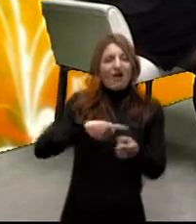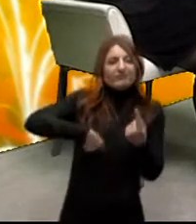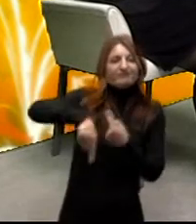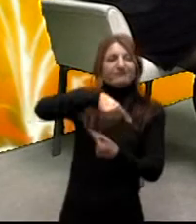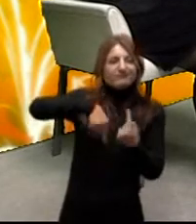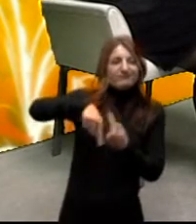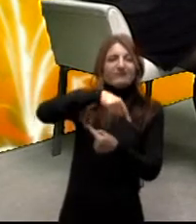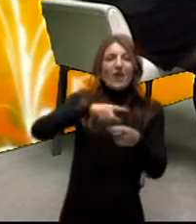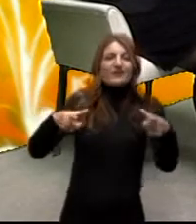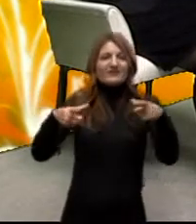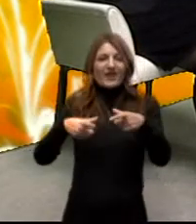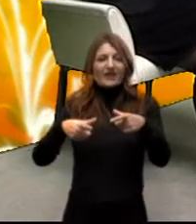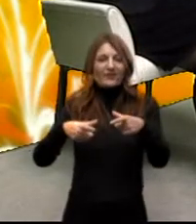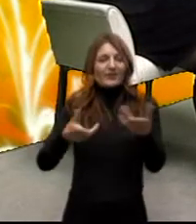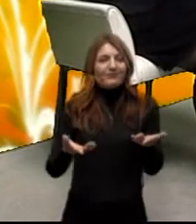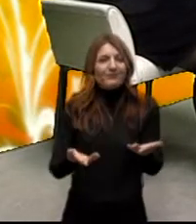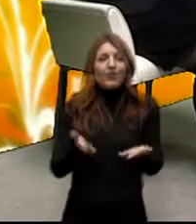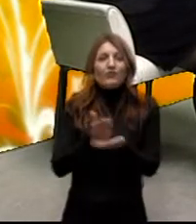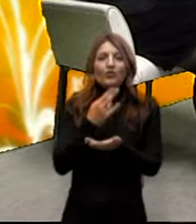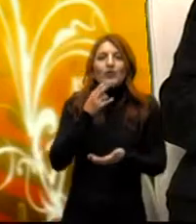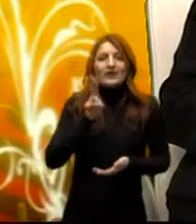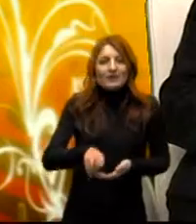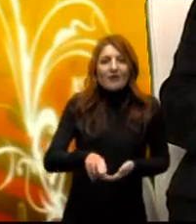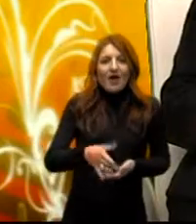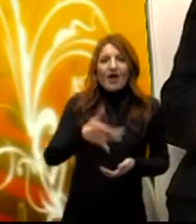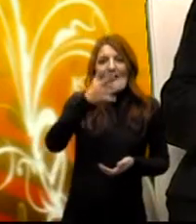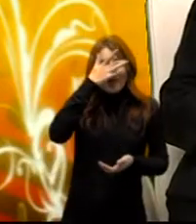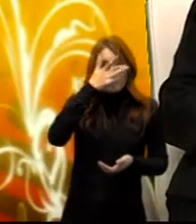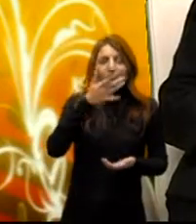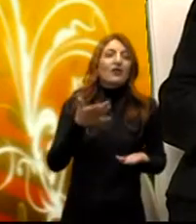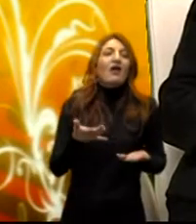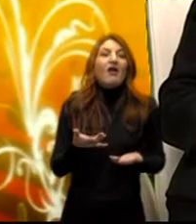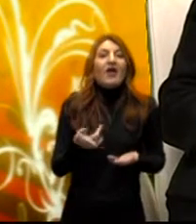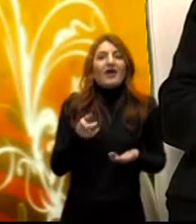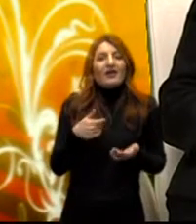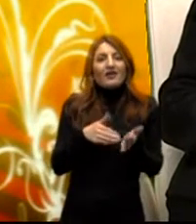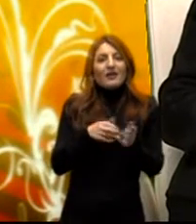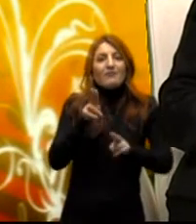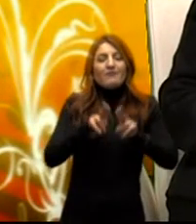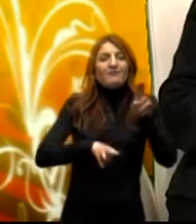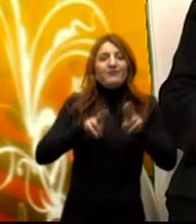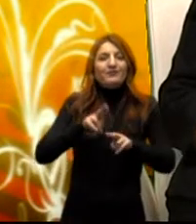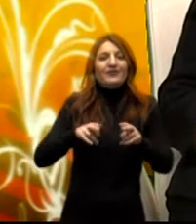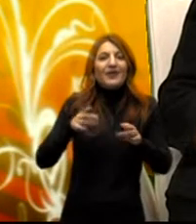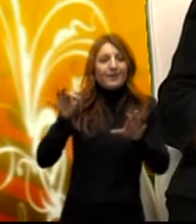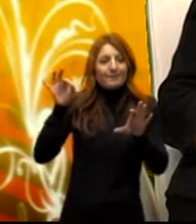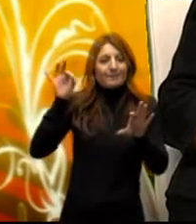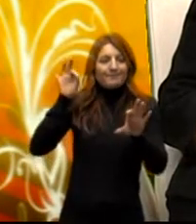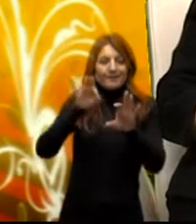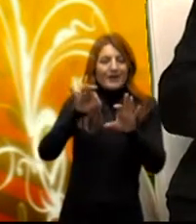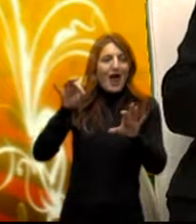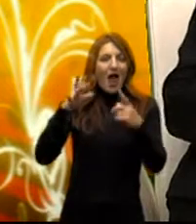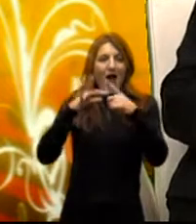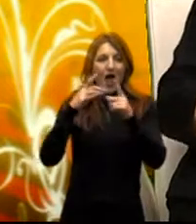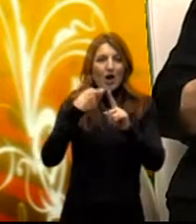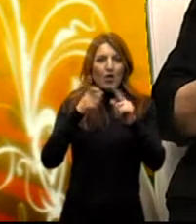I svaka glavobolja bi trebala širi pristup. Ja puno glavobolja liječim akupunkturom jer se bavim akupunkturom.